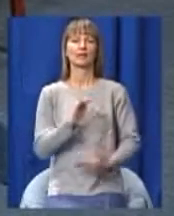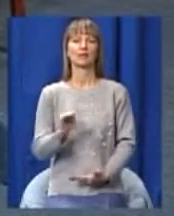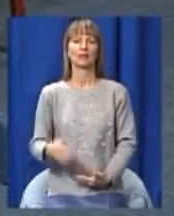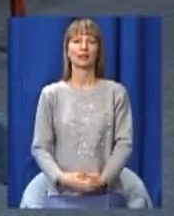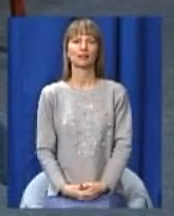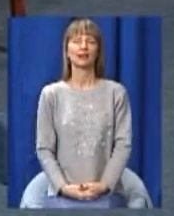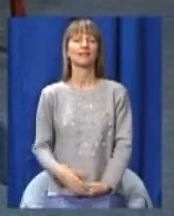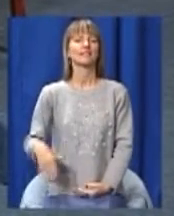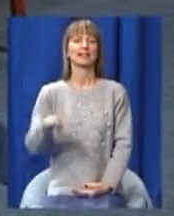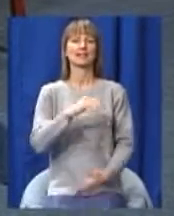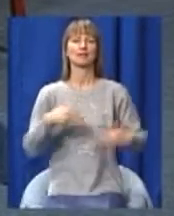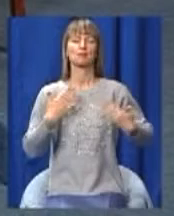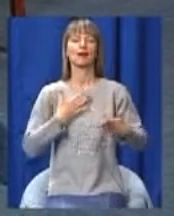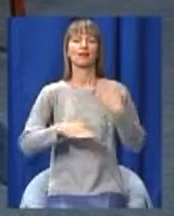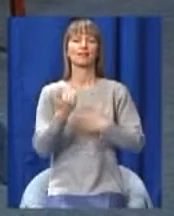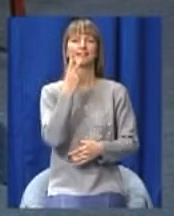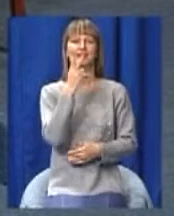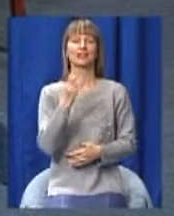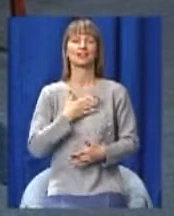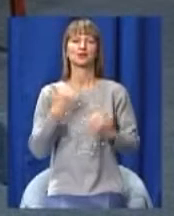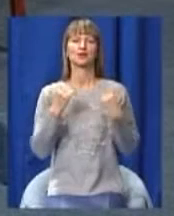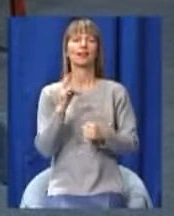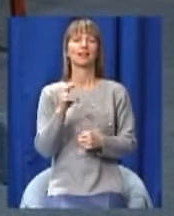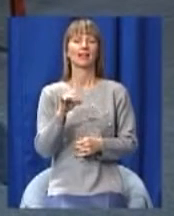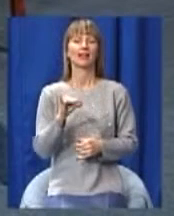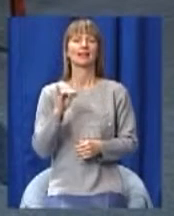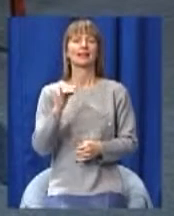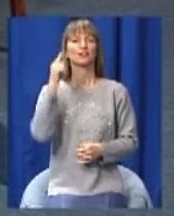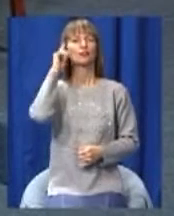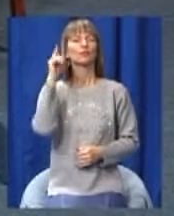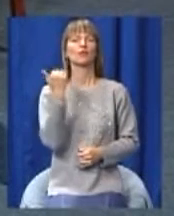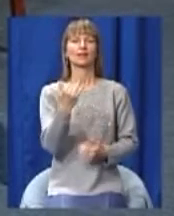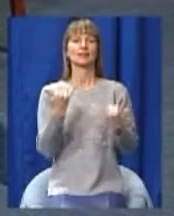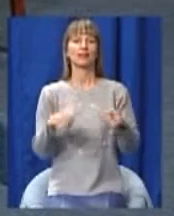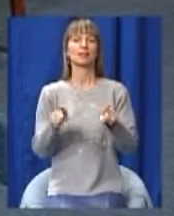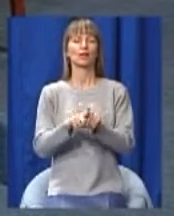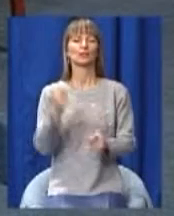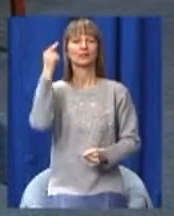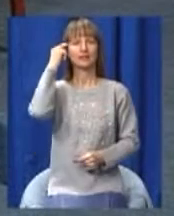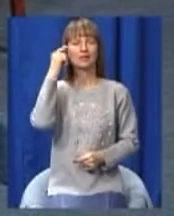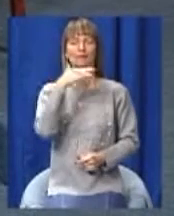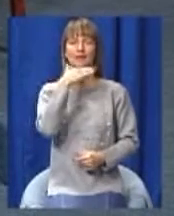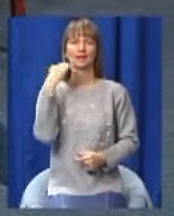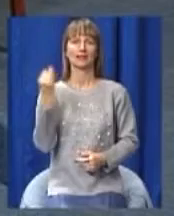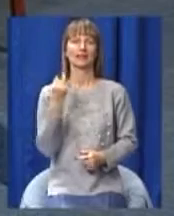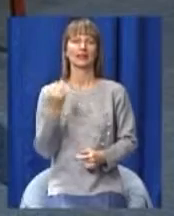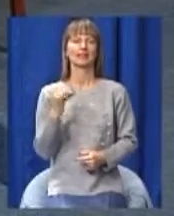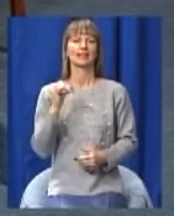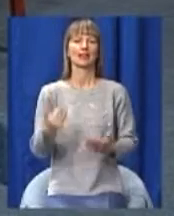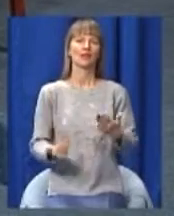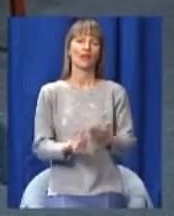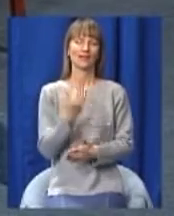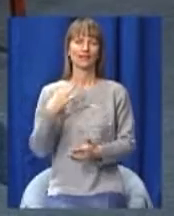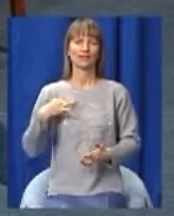малята. Всем привет! Ми раді вас бачити на нашому чудесному каналі і сподіваємося, що ви сьогодні також дізнаєтесь дуже багато цікавих та